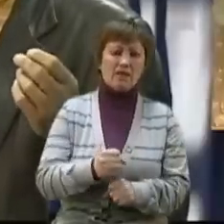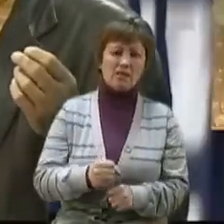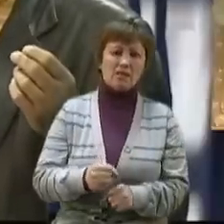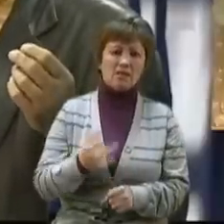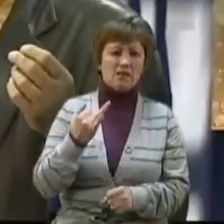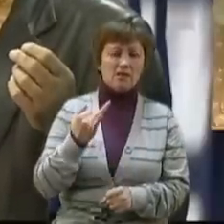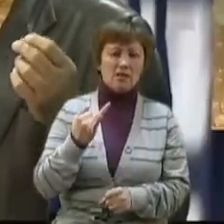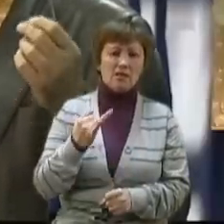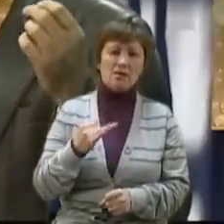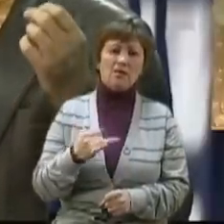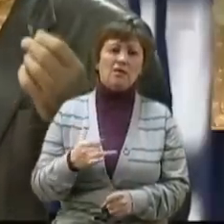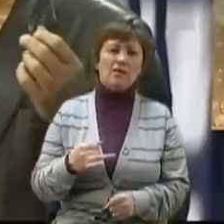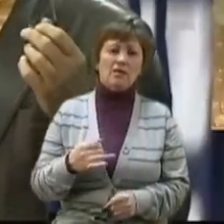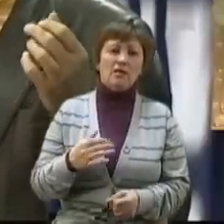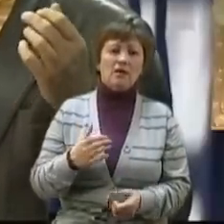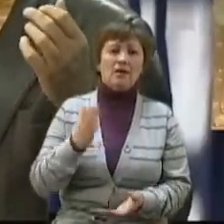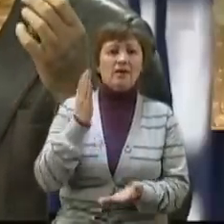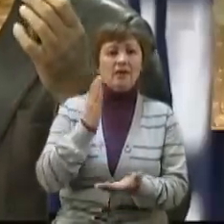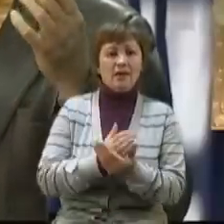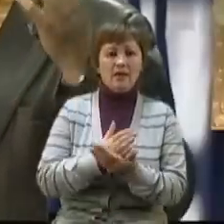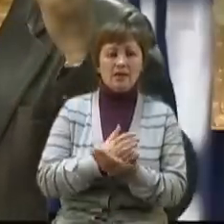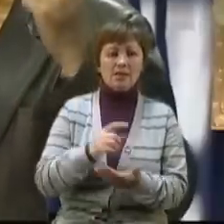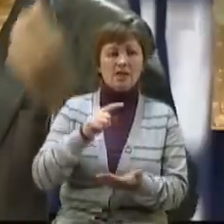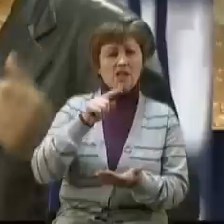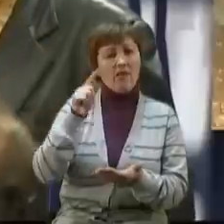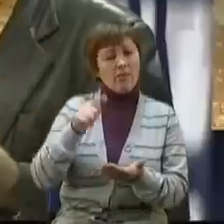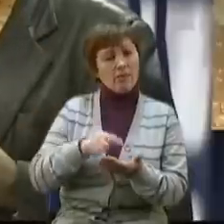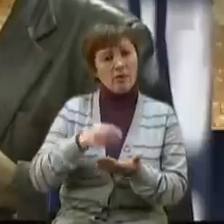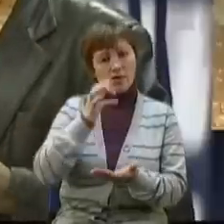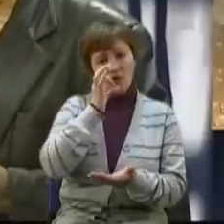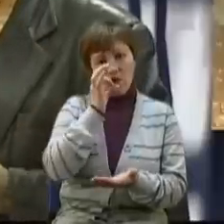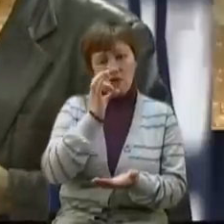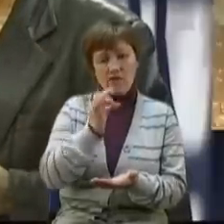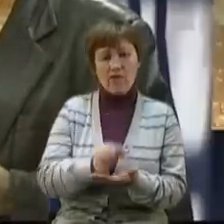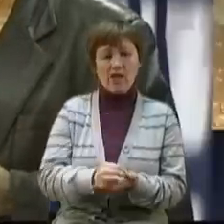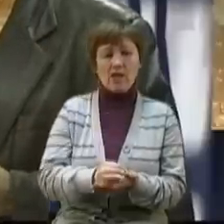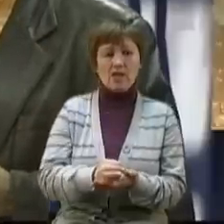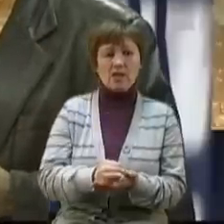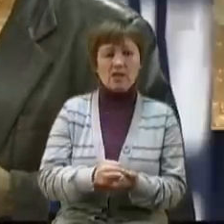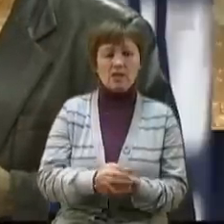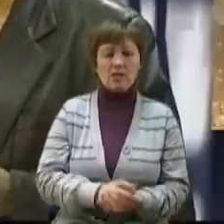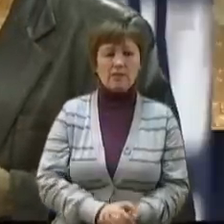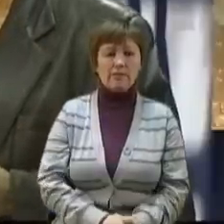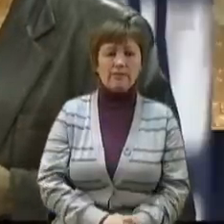и есть на вопрос ответ,